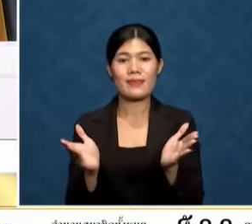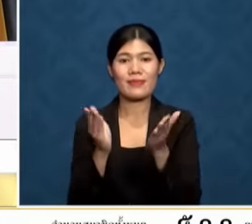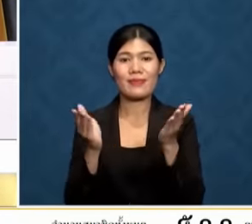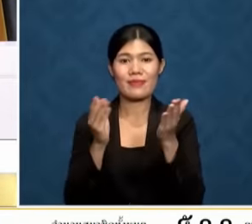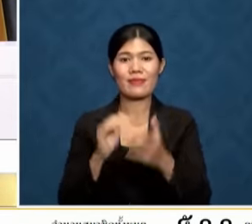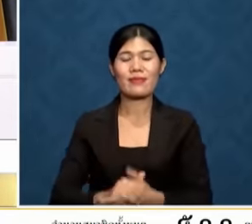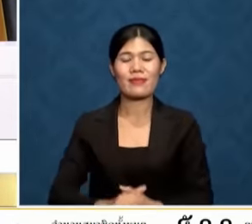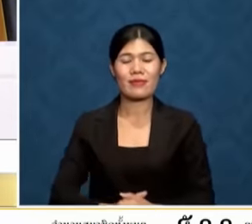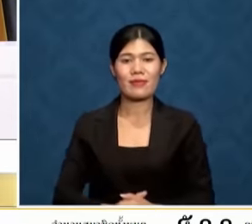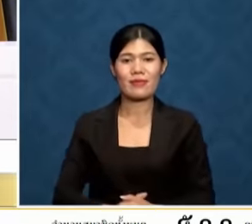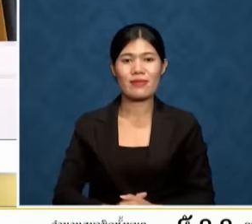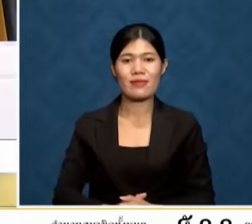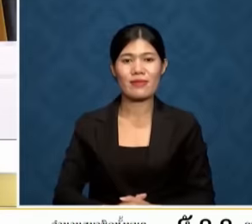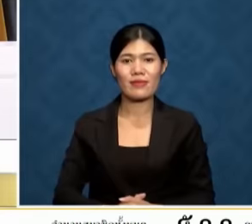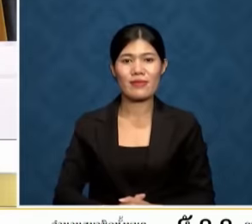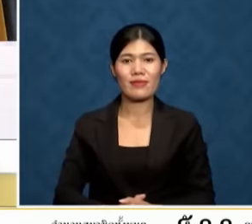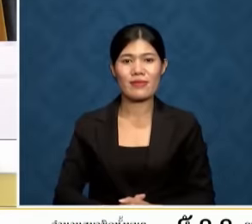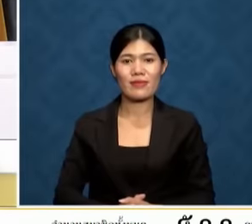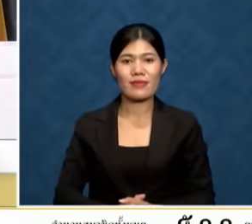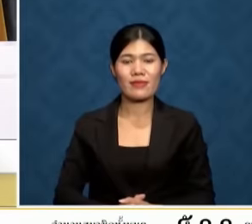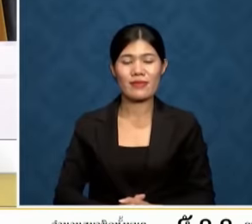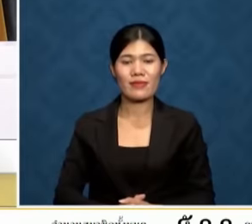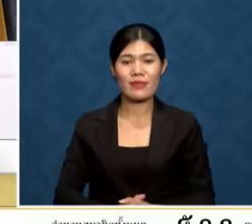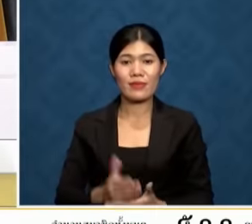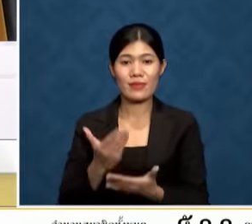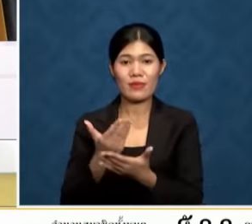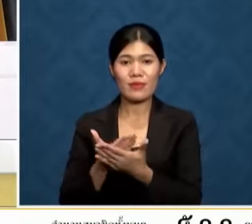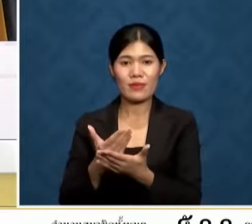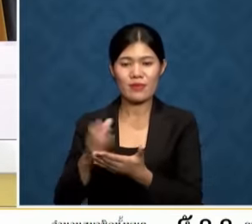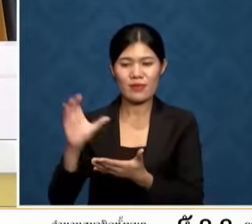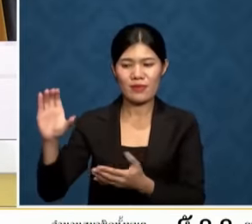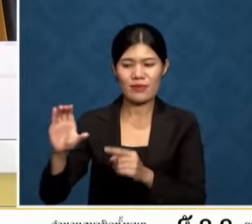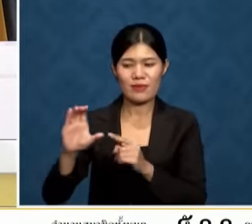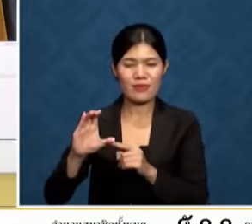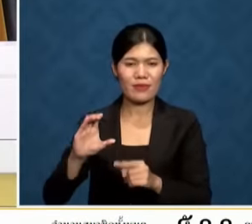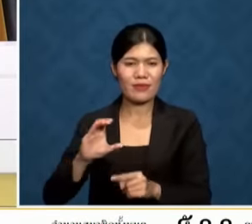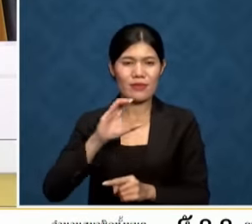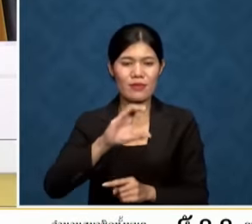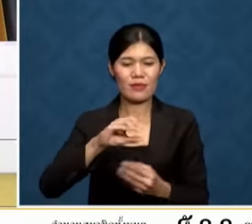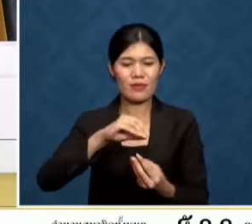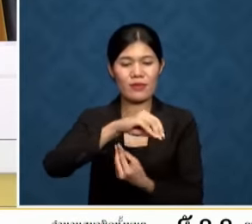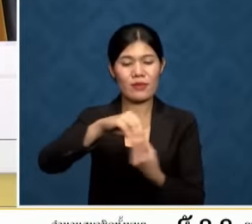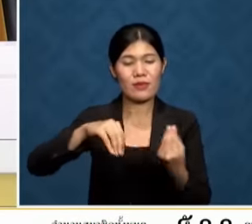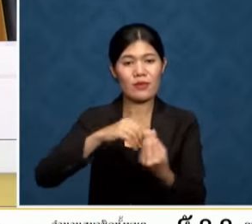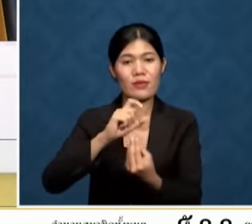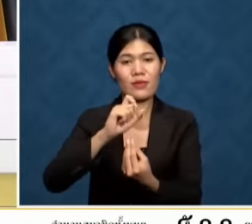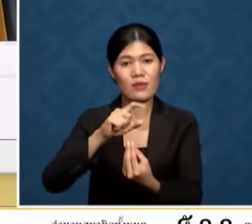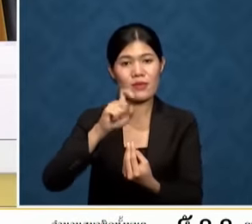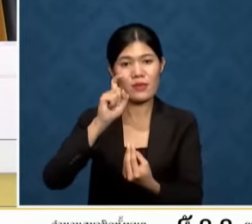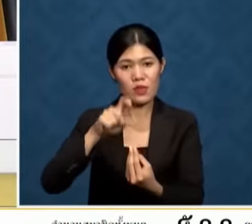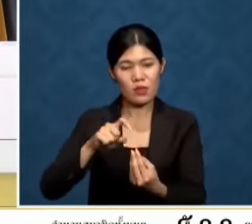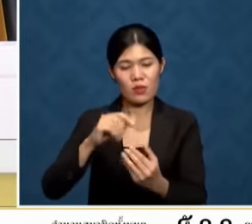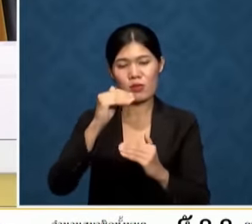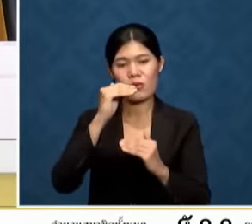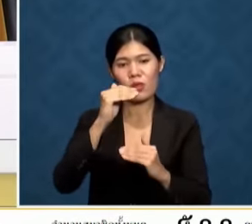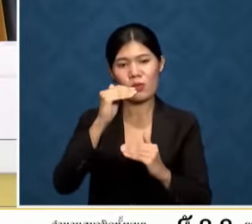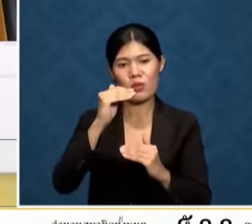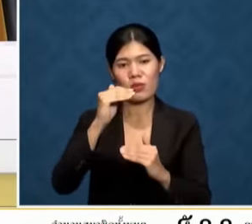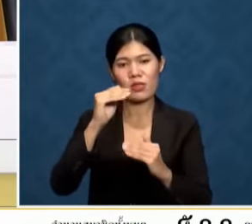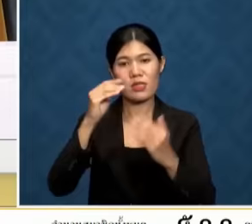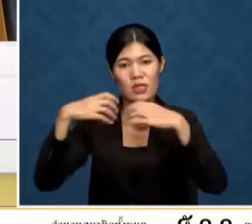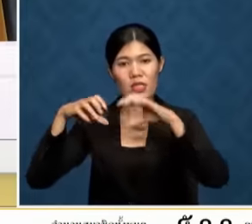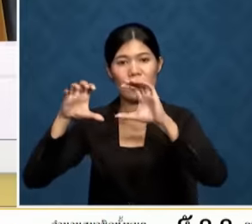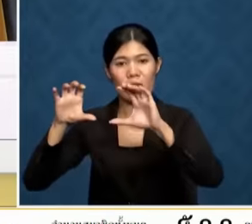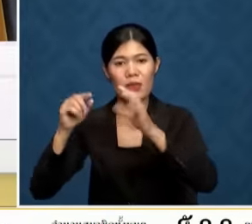เศรษฐกิจและไปถึงจำนวนเม็ดเงินที่เหมาะสมในการกระตุ้นเศรษฐกิจนั้นก็ควรอยู่ในระดับที่รัฐบาลนำ